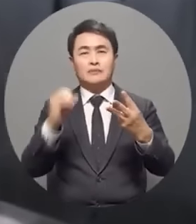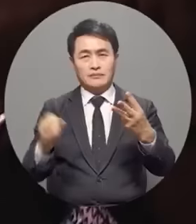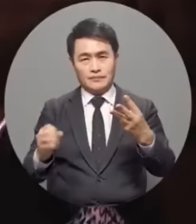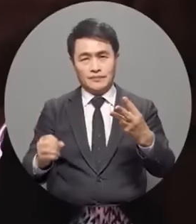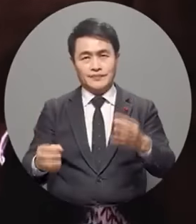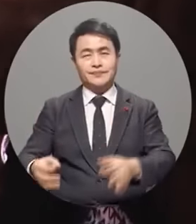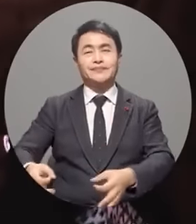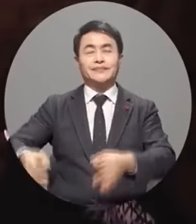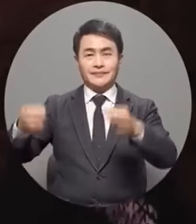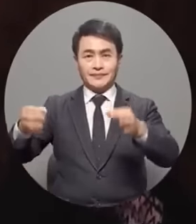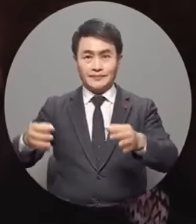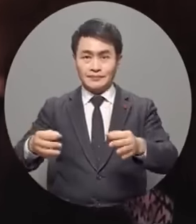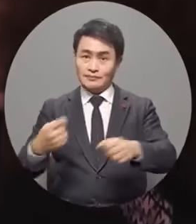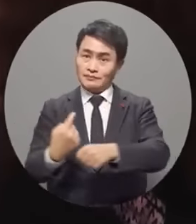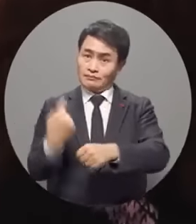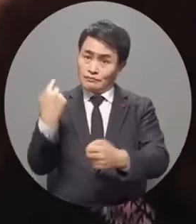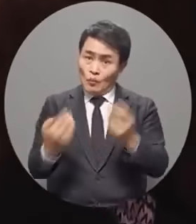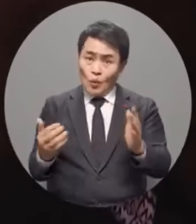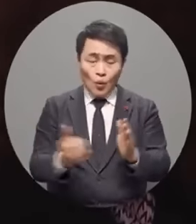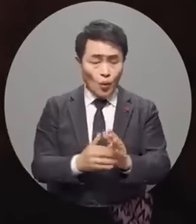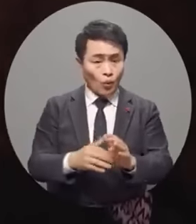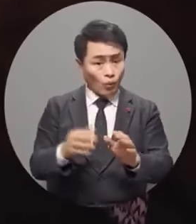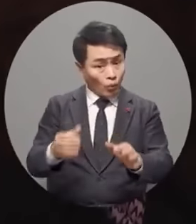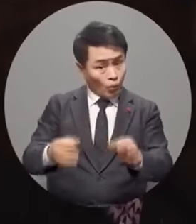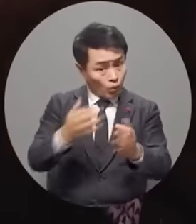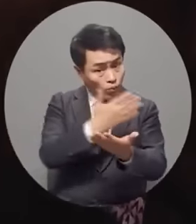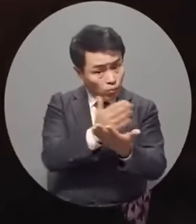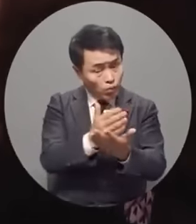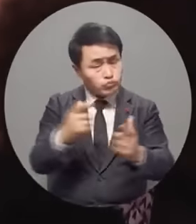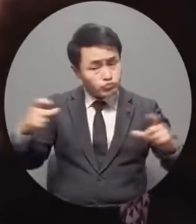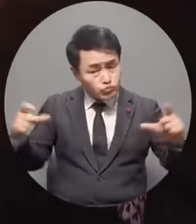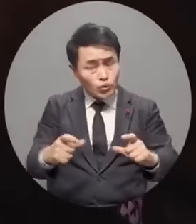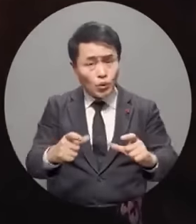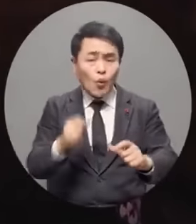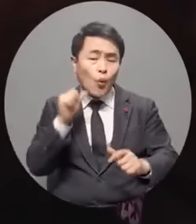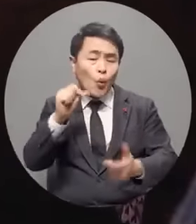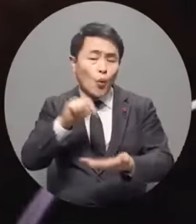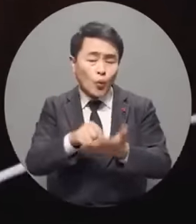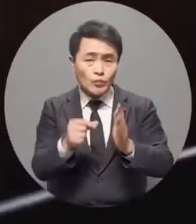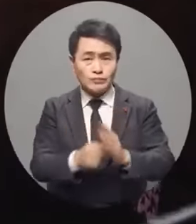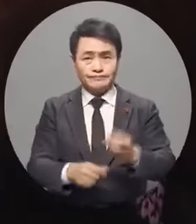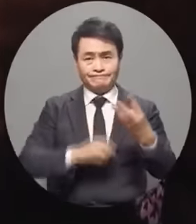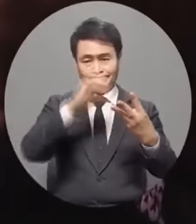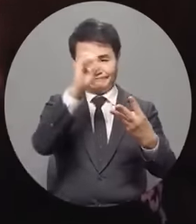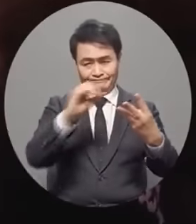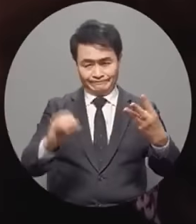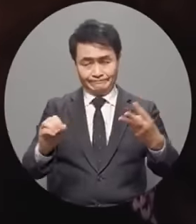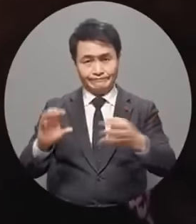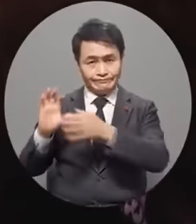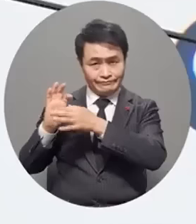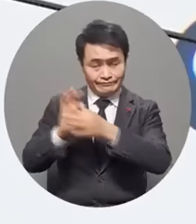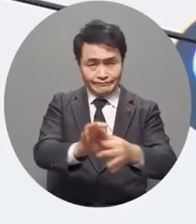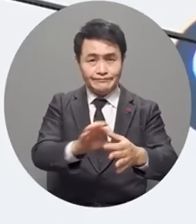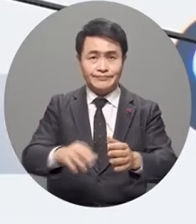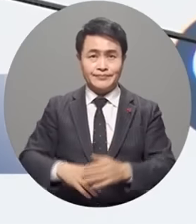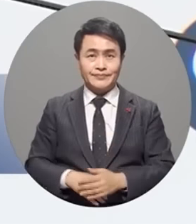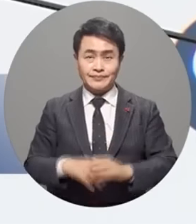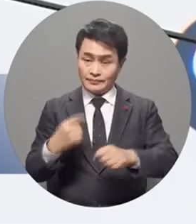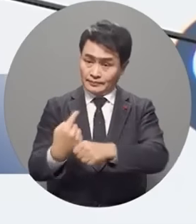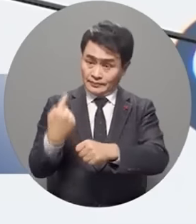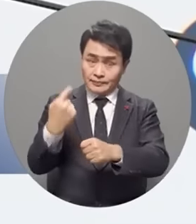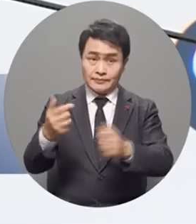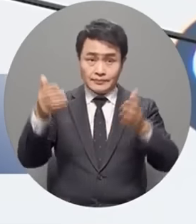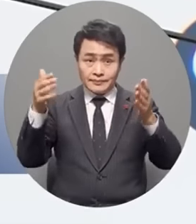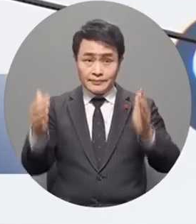올랐습니다. 지난달보다 오름폭은 다소 줄었지만 5개월째 3%대 상승률입니다. 전년